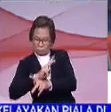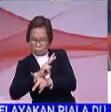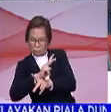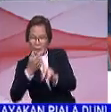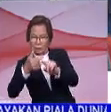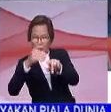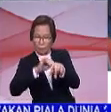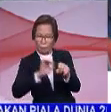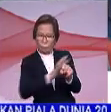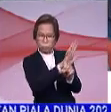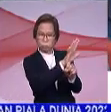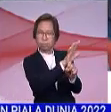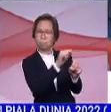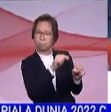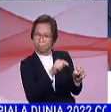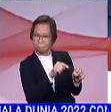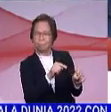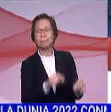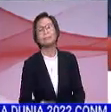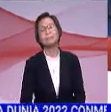pada Jang cinta Robbal